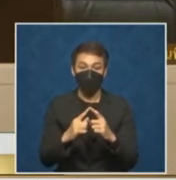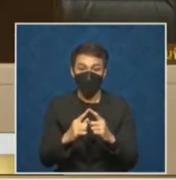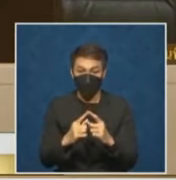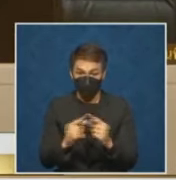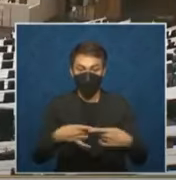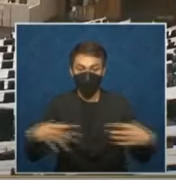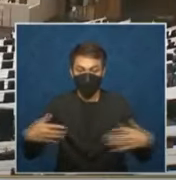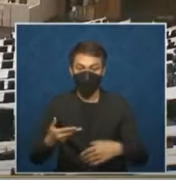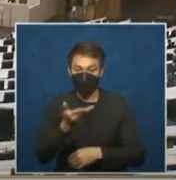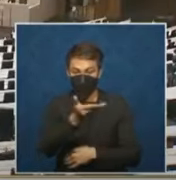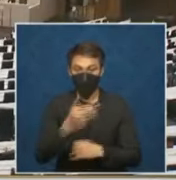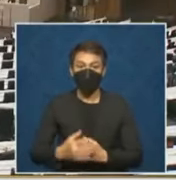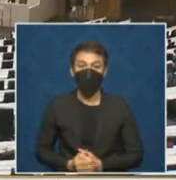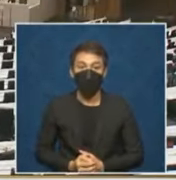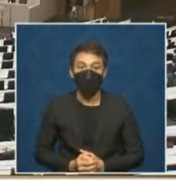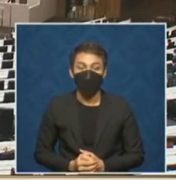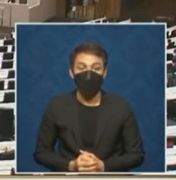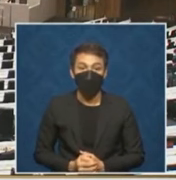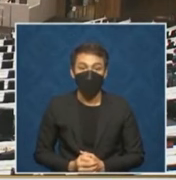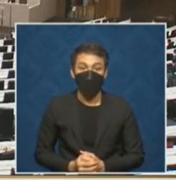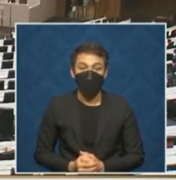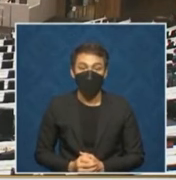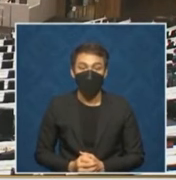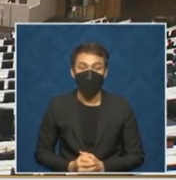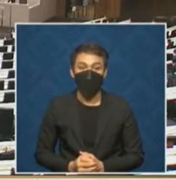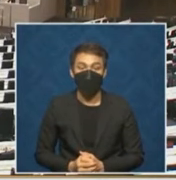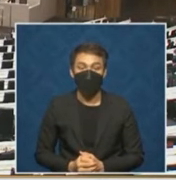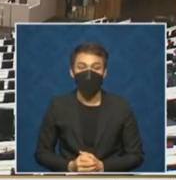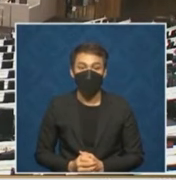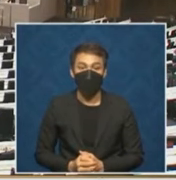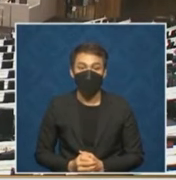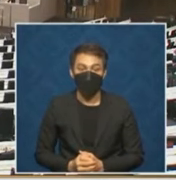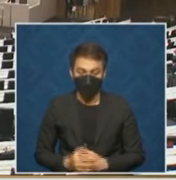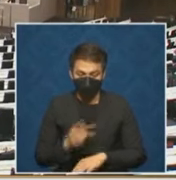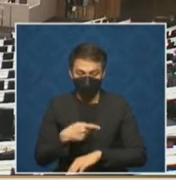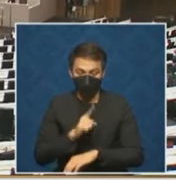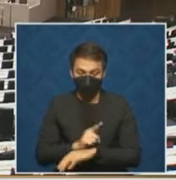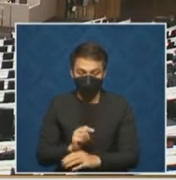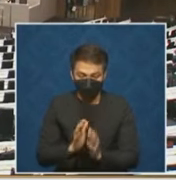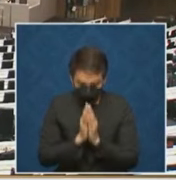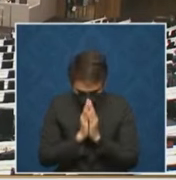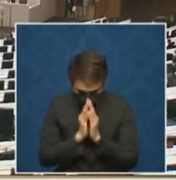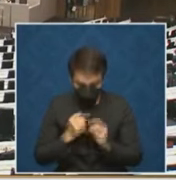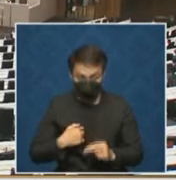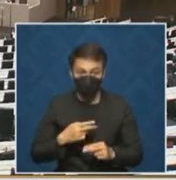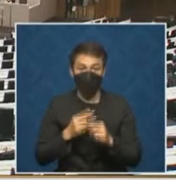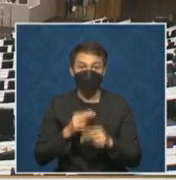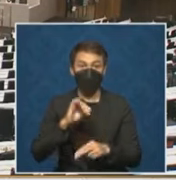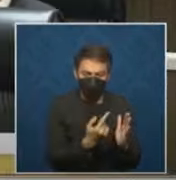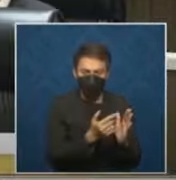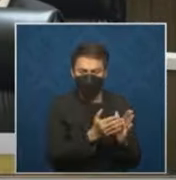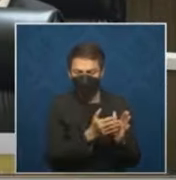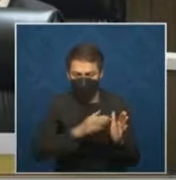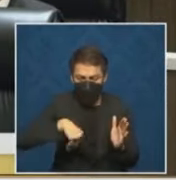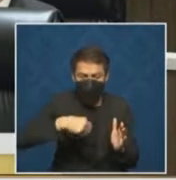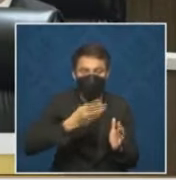ล้วนายกก็ไปเลย ค่ะ นะนอกจากต้องพ้นสภาพนายกสถานเดียวพ้นไปเลยฝ่ายค้านแ